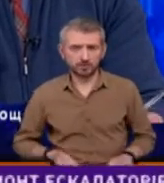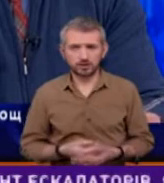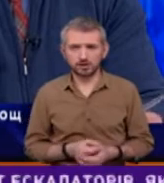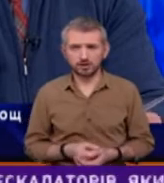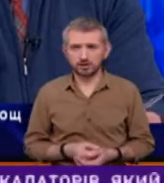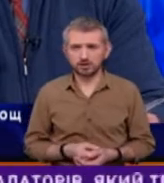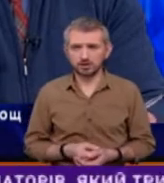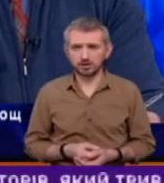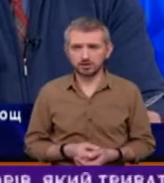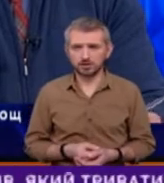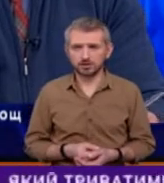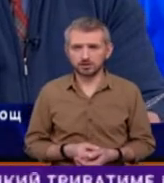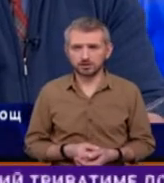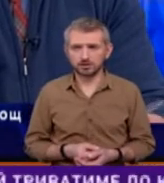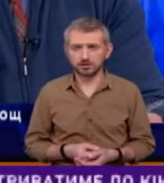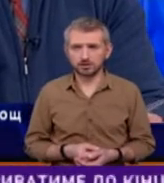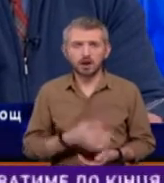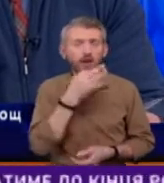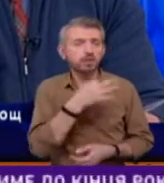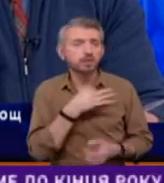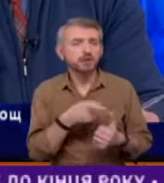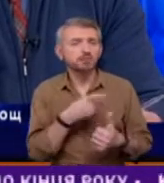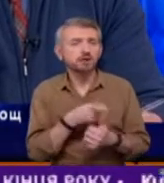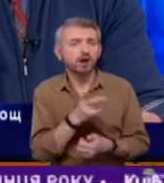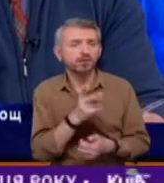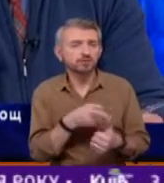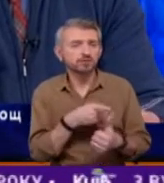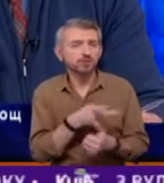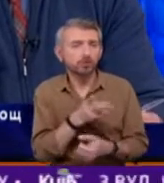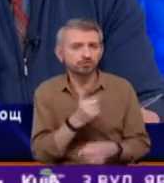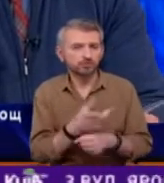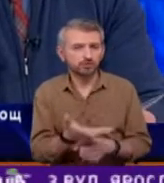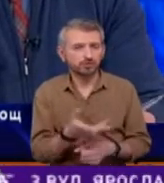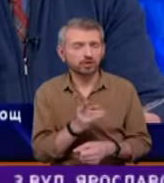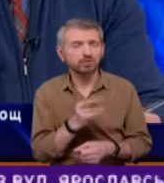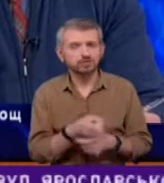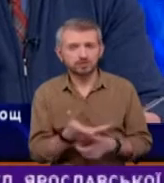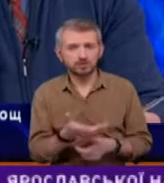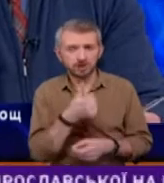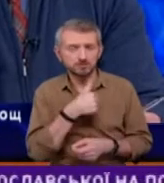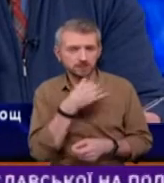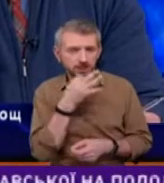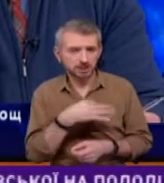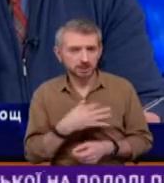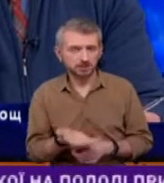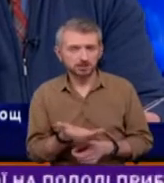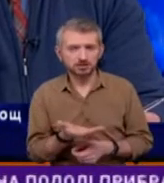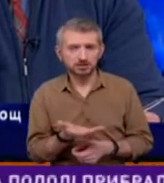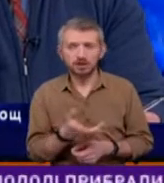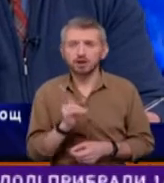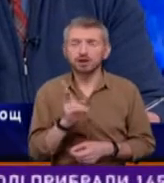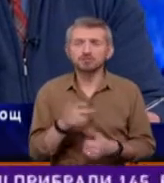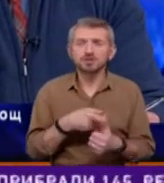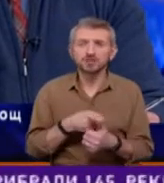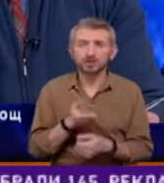переводьте. Я вам тільки... Назвіть імена. Назвіть імена, так, скажіть. Я що ти питаю? Скажіть імена. Прошу. Які імена?